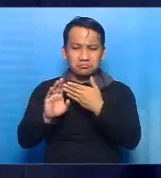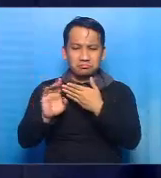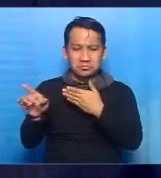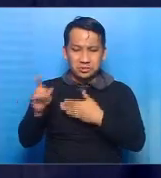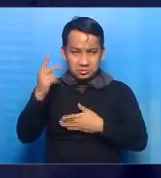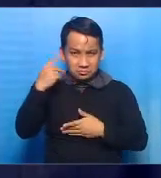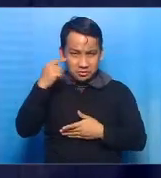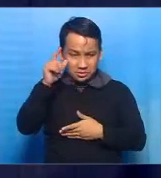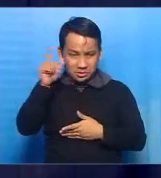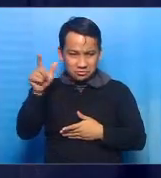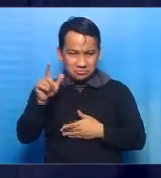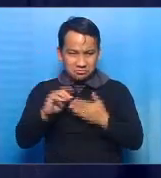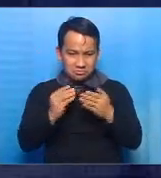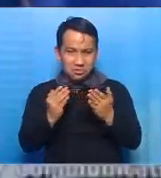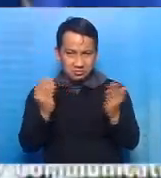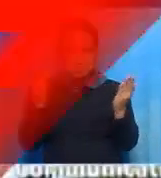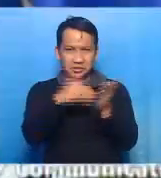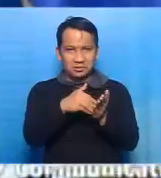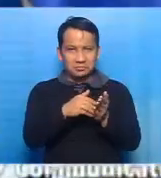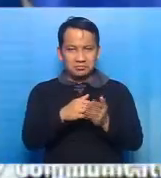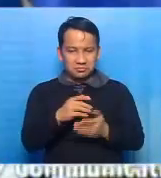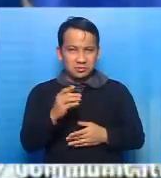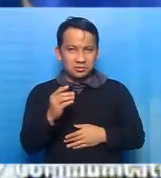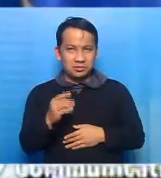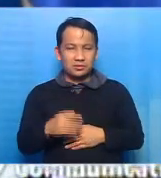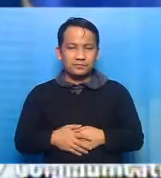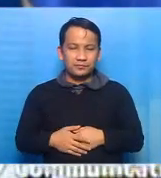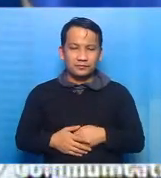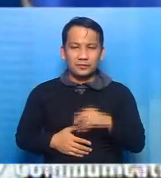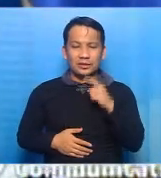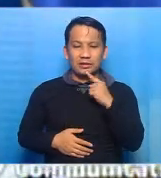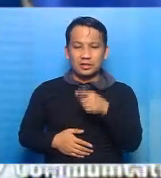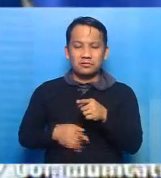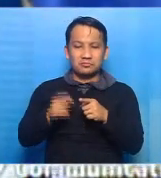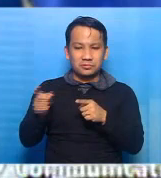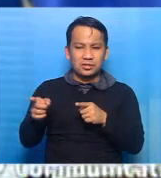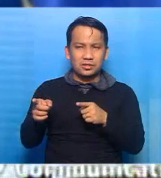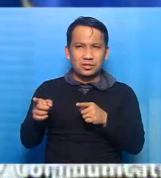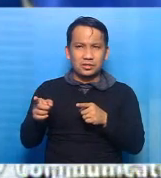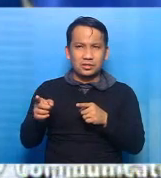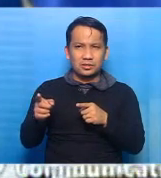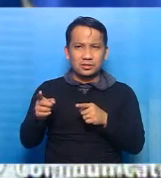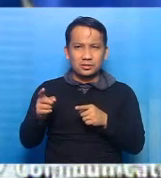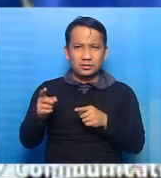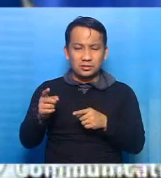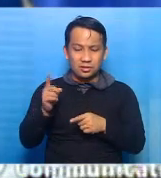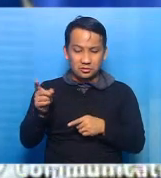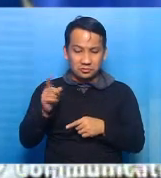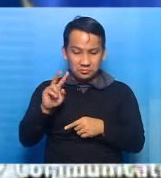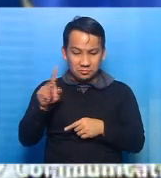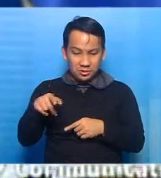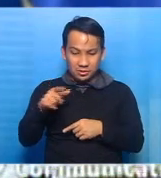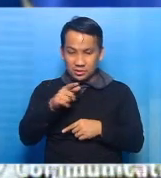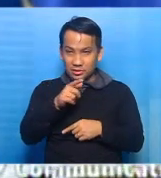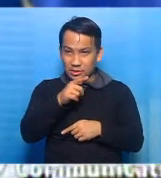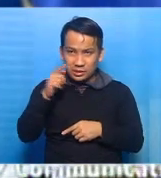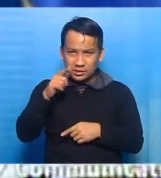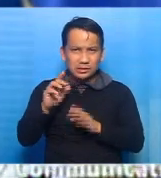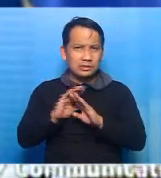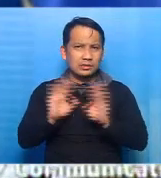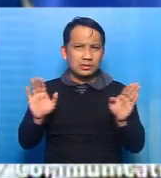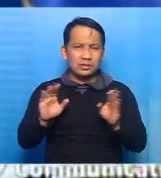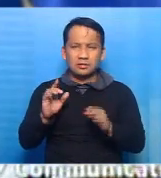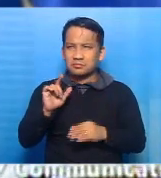yan si Maricel Halili. Kaya ikaw, ma'am, I'm sorry to say, you are not